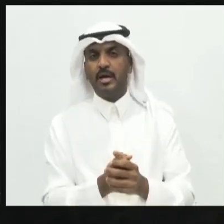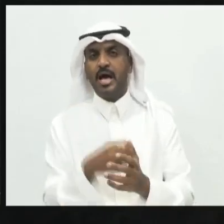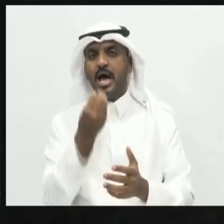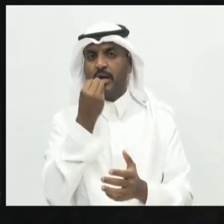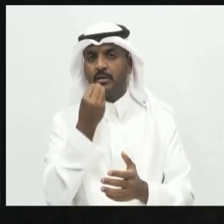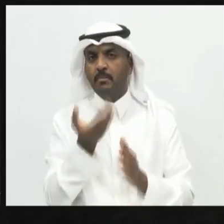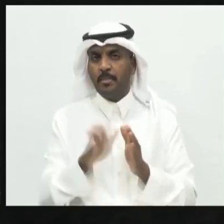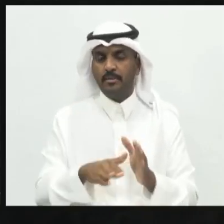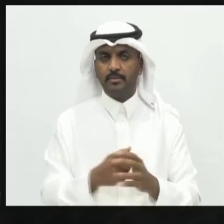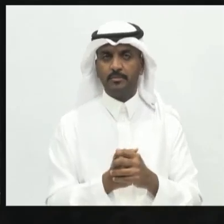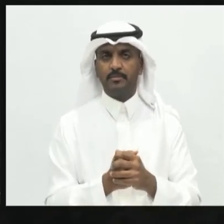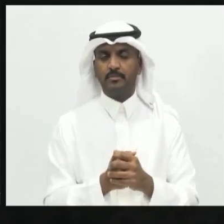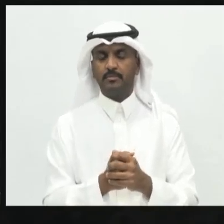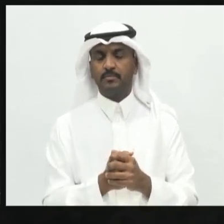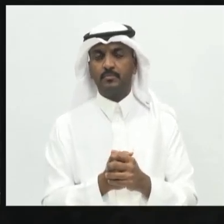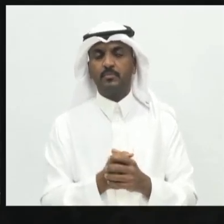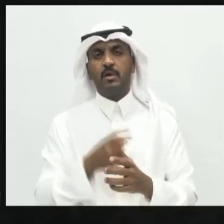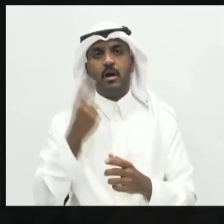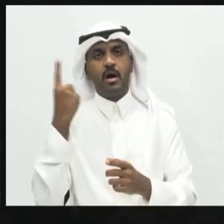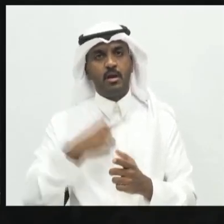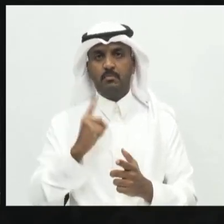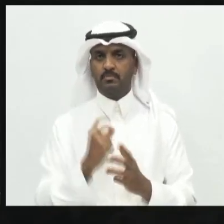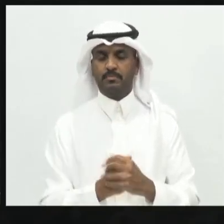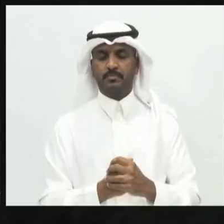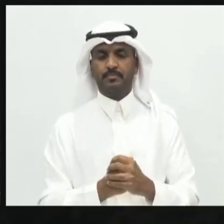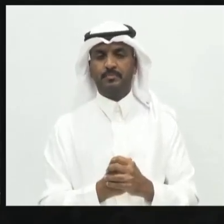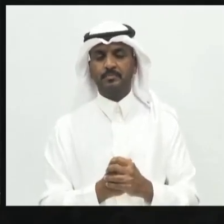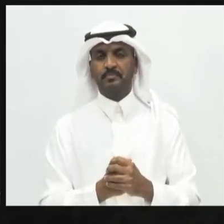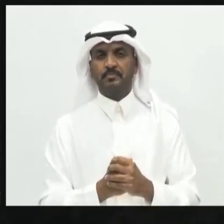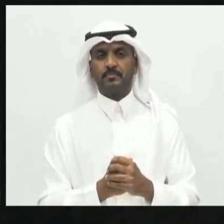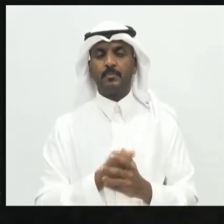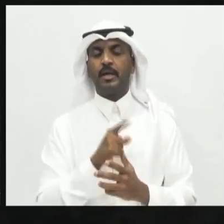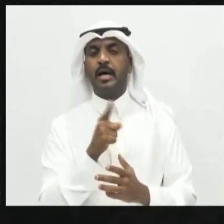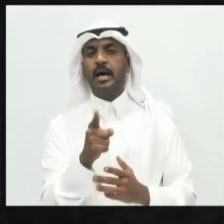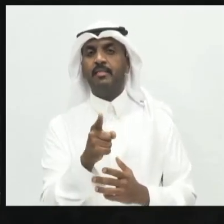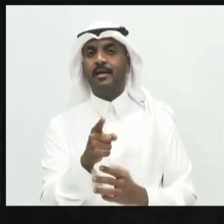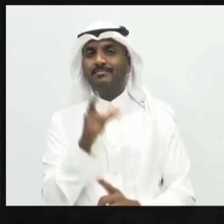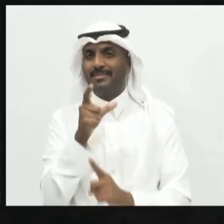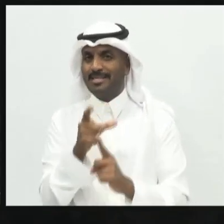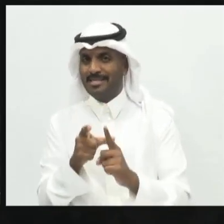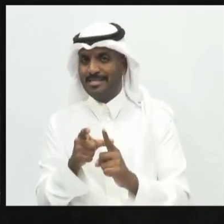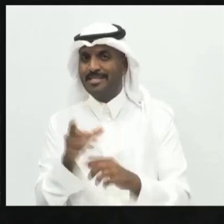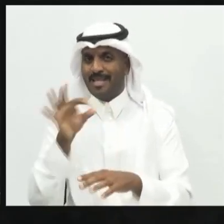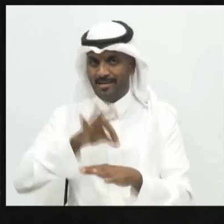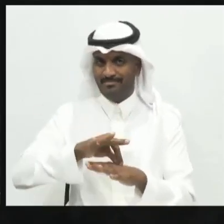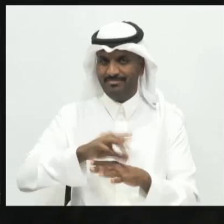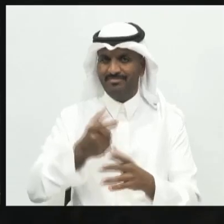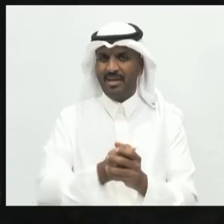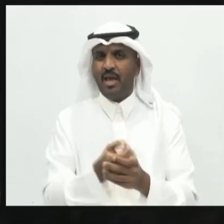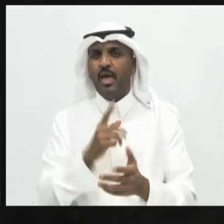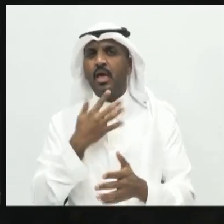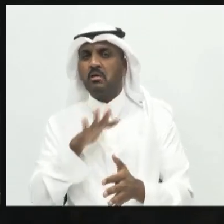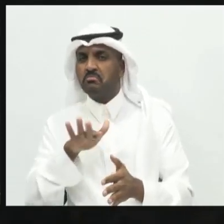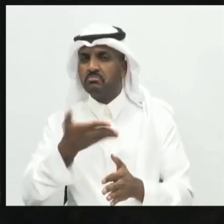الميته ماذا احسنتم محرم طيب هذا الانسان الذي اوشك على الموت وعلى